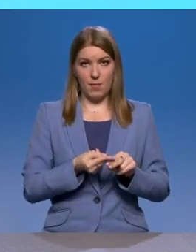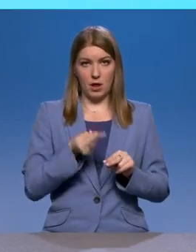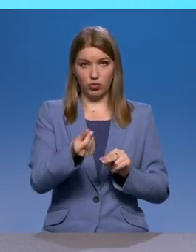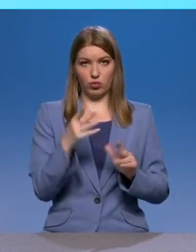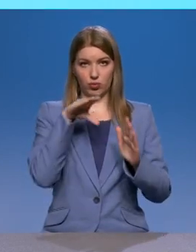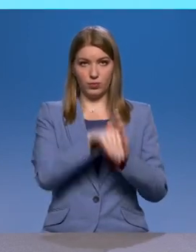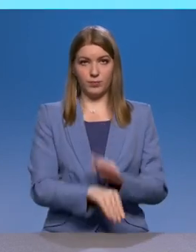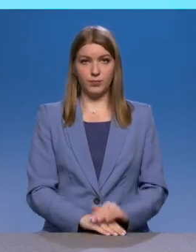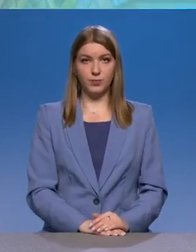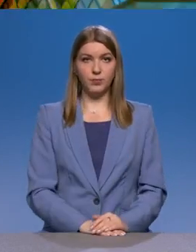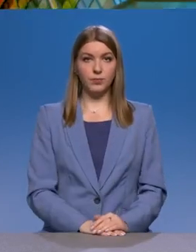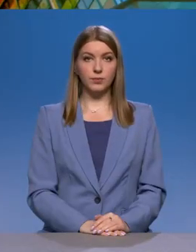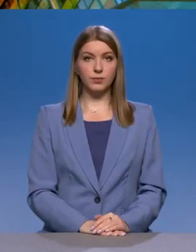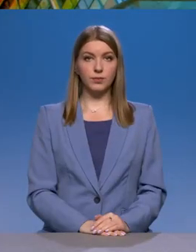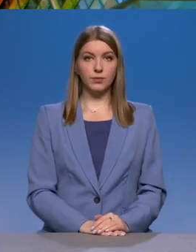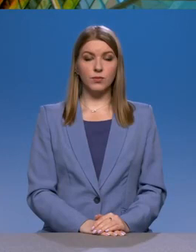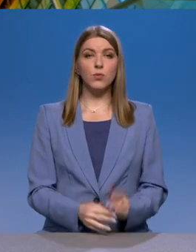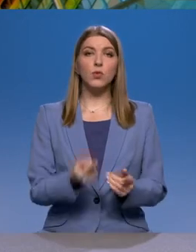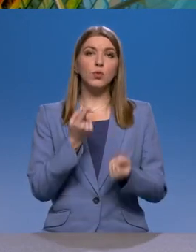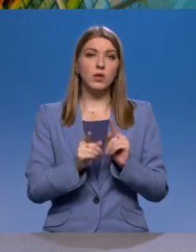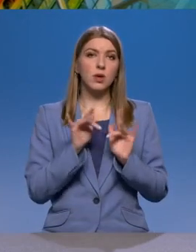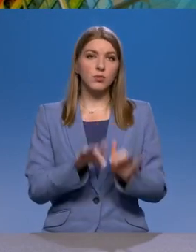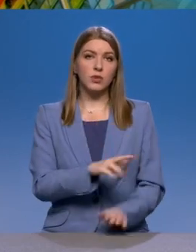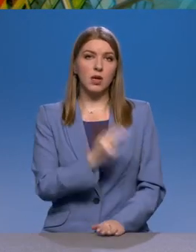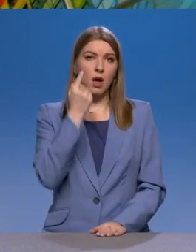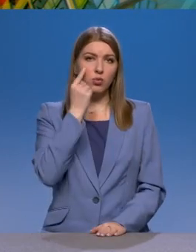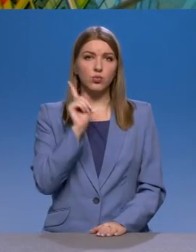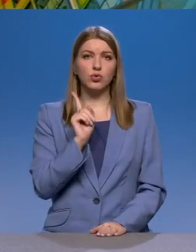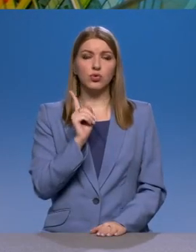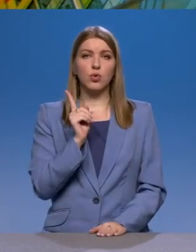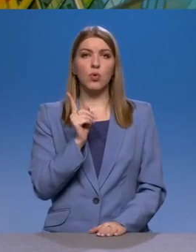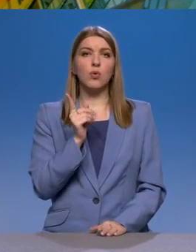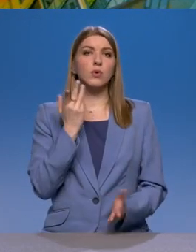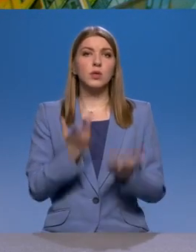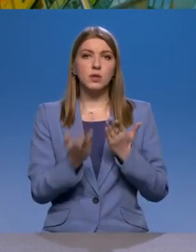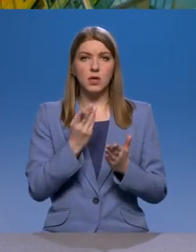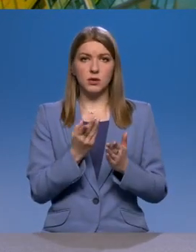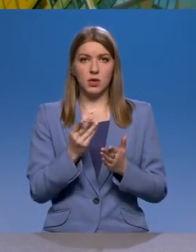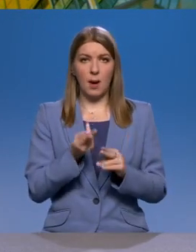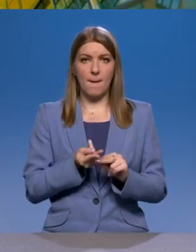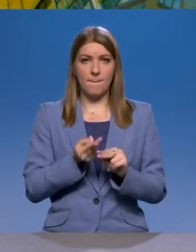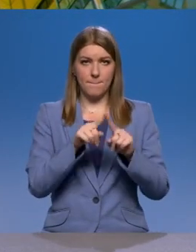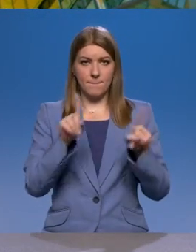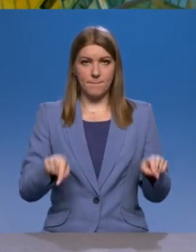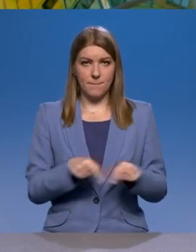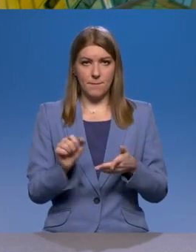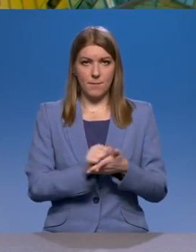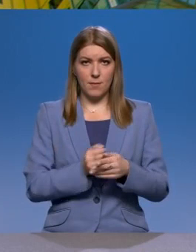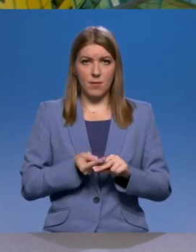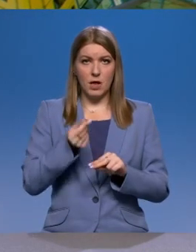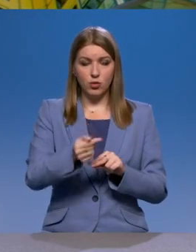Ну, на самом деле, я думаю, что от того, что если будут возвращены в платежки, вы вообще сами по себе теряете